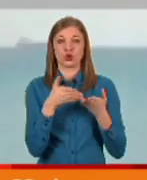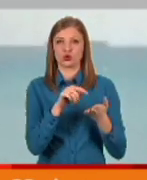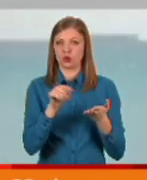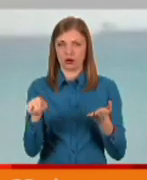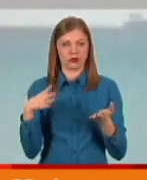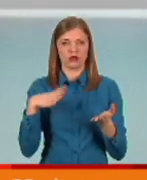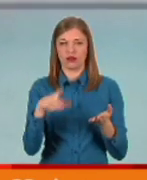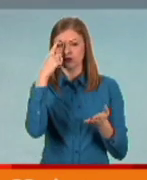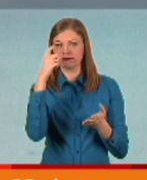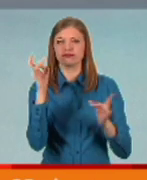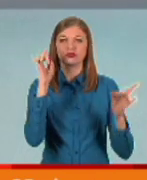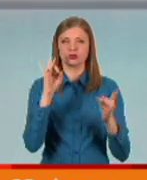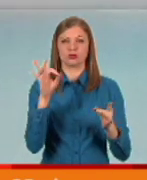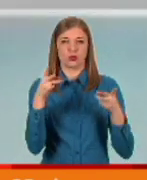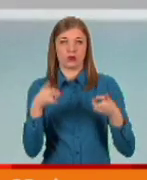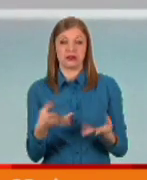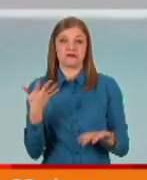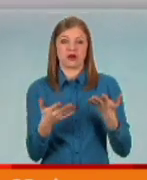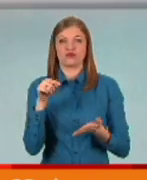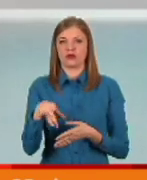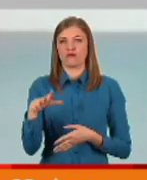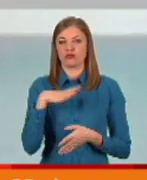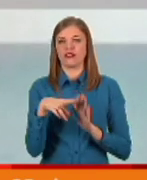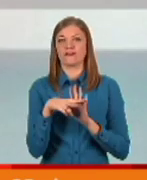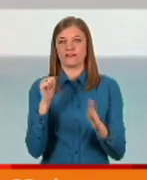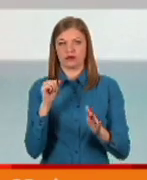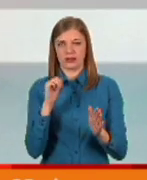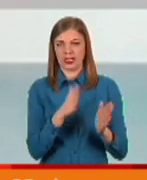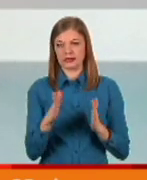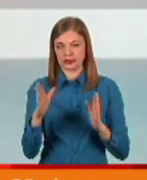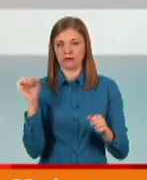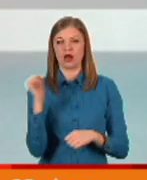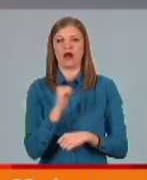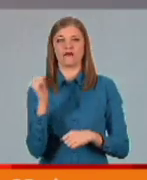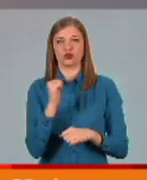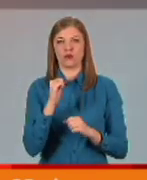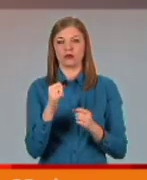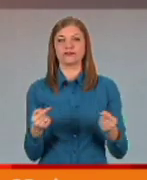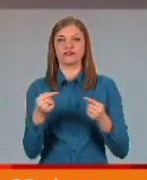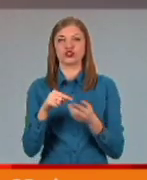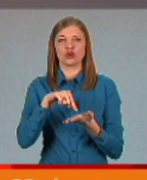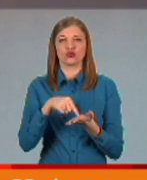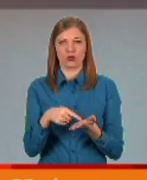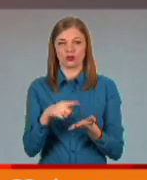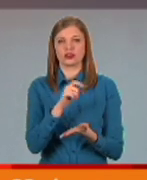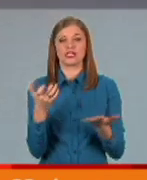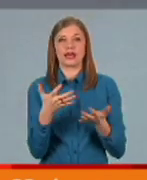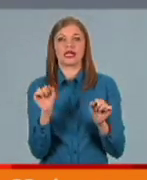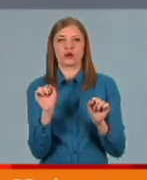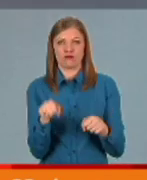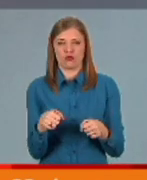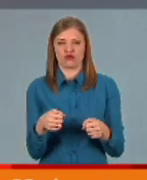не подав сигналу про лихо. Найімовірніше, на них була вимкнена система автоматичного визначення координат, завдяки якій